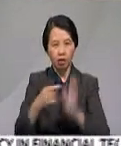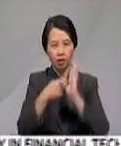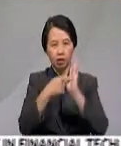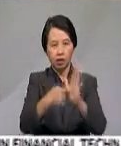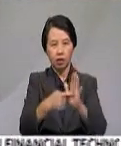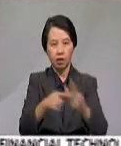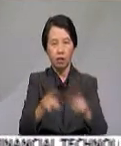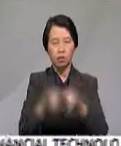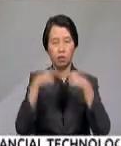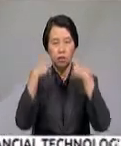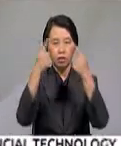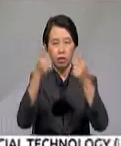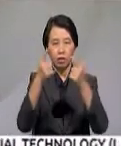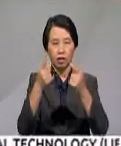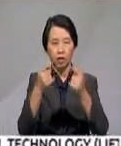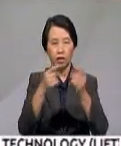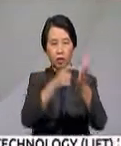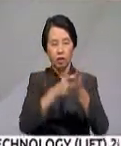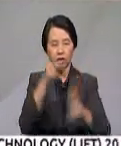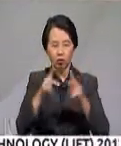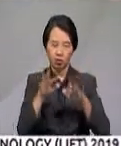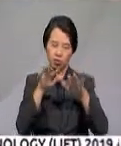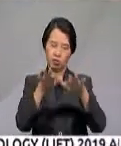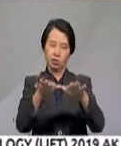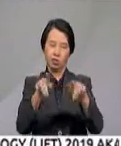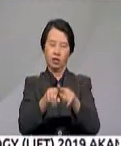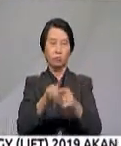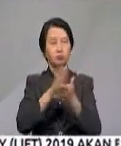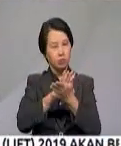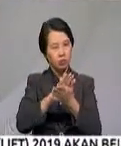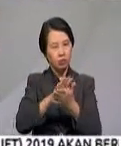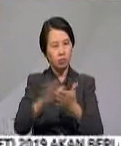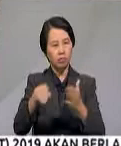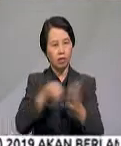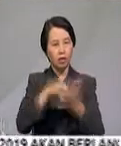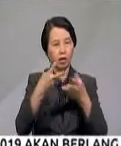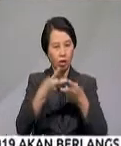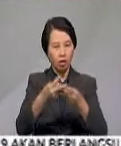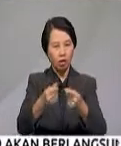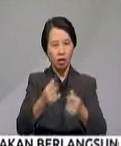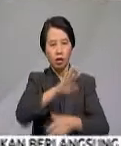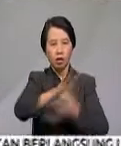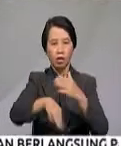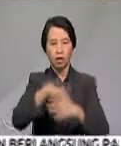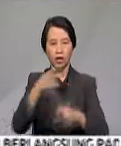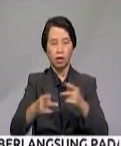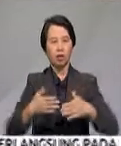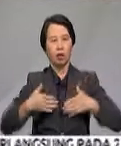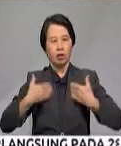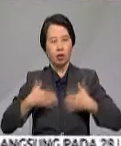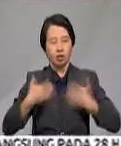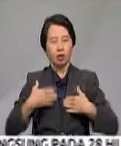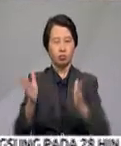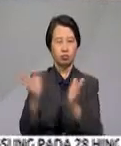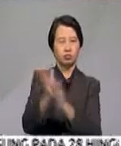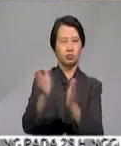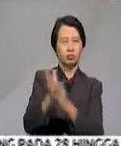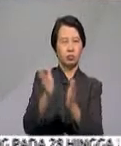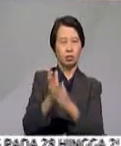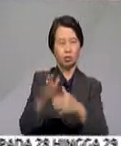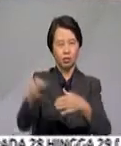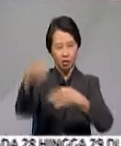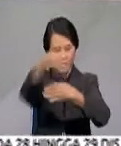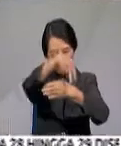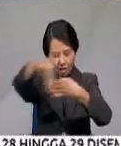oleh mereka berjaya menarik perhatian warganet kerana sangat kemas dan lancar. Rata-rata warganet terhibur dan memuji gelagat